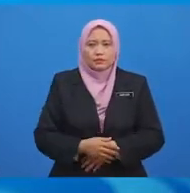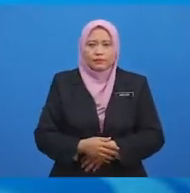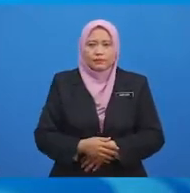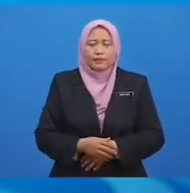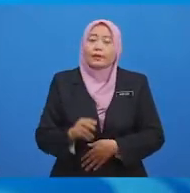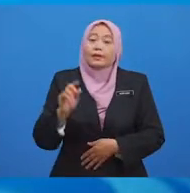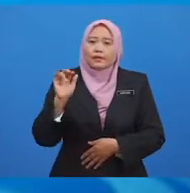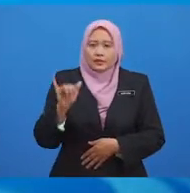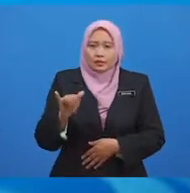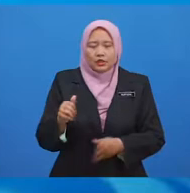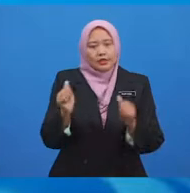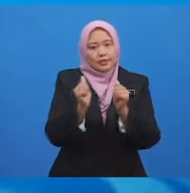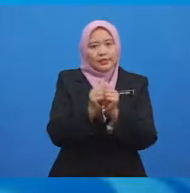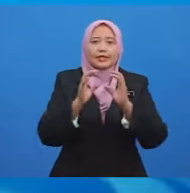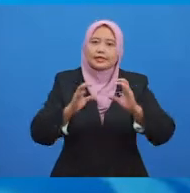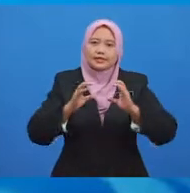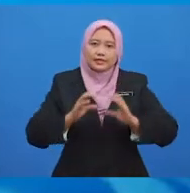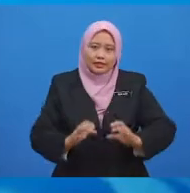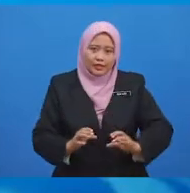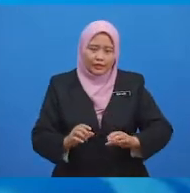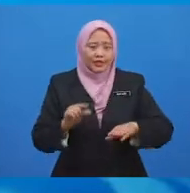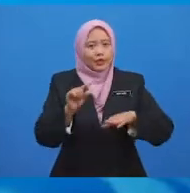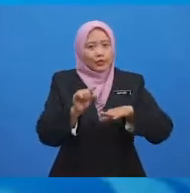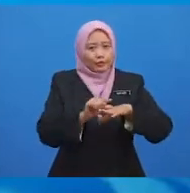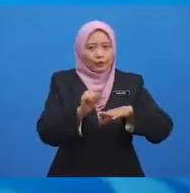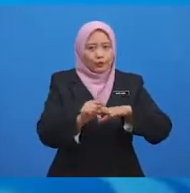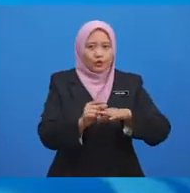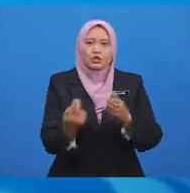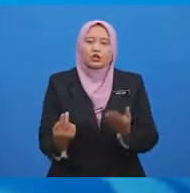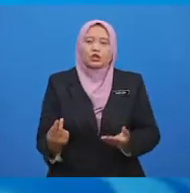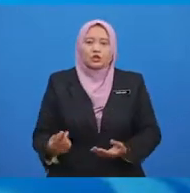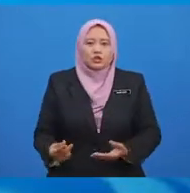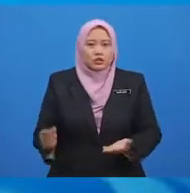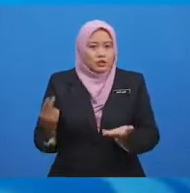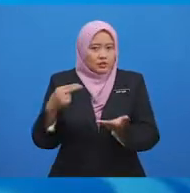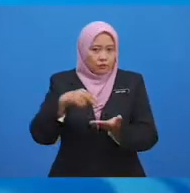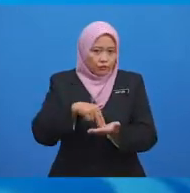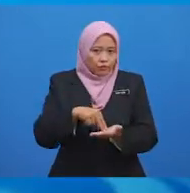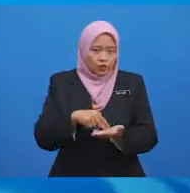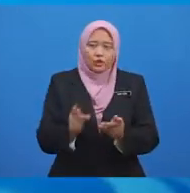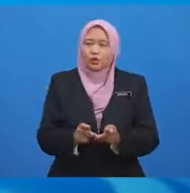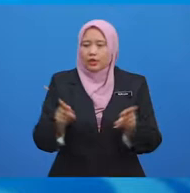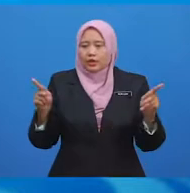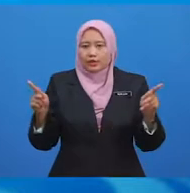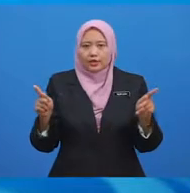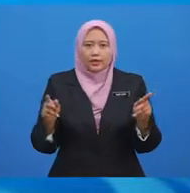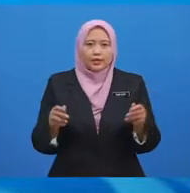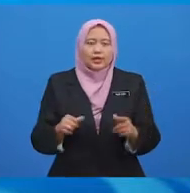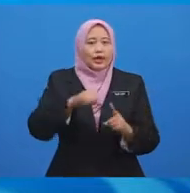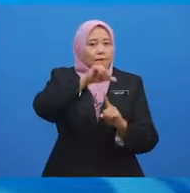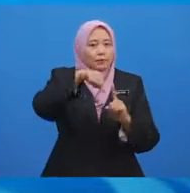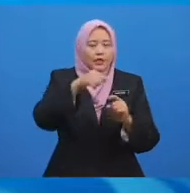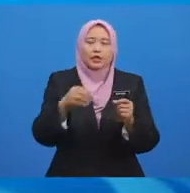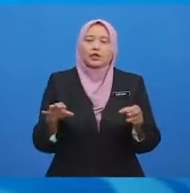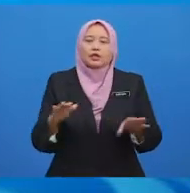Ya, dengan cara menggunakan semula kuali ini apabila tidak dipakai